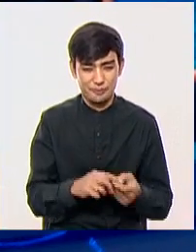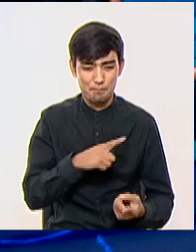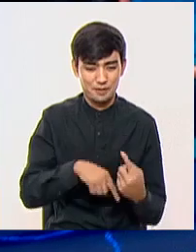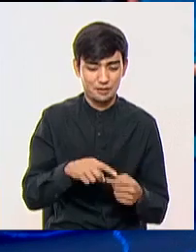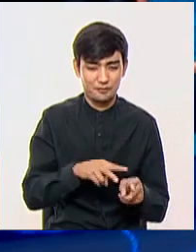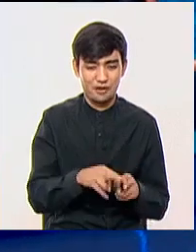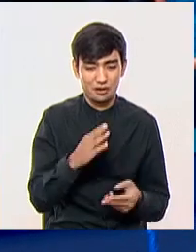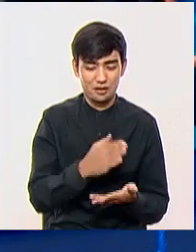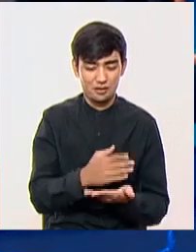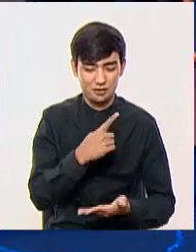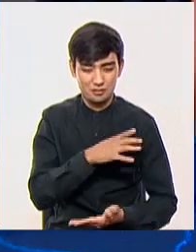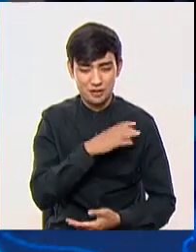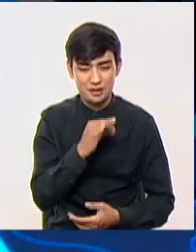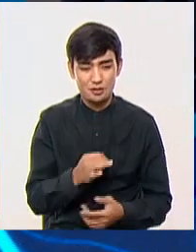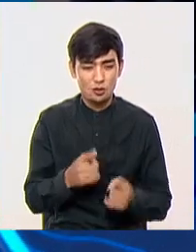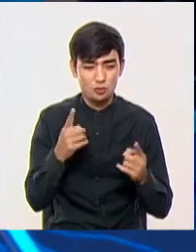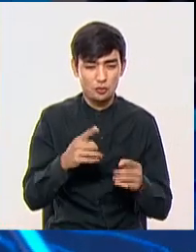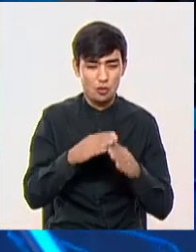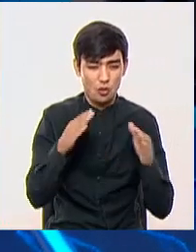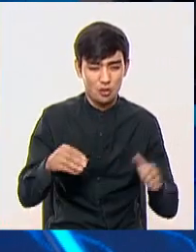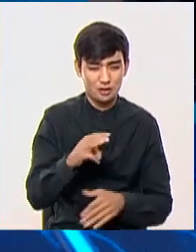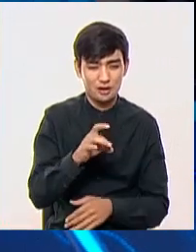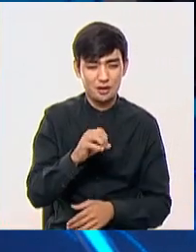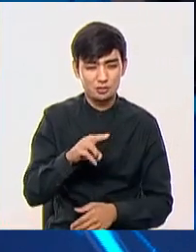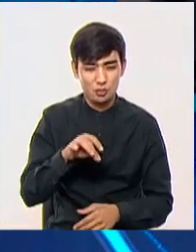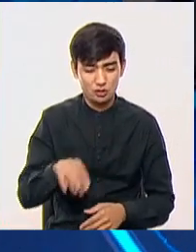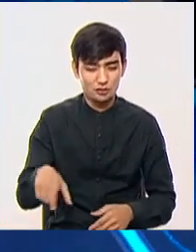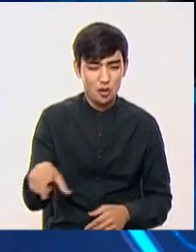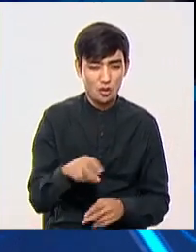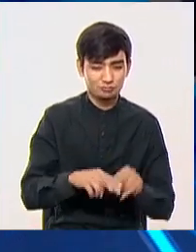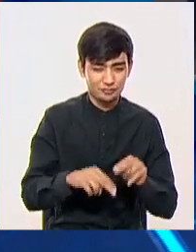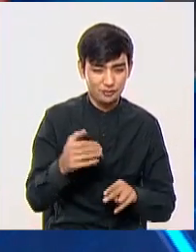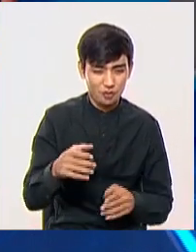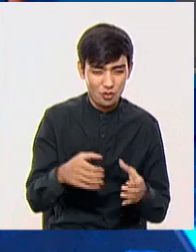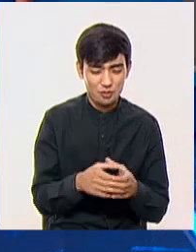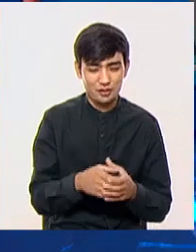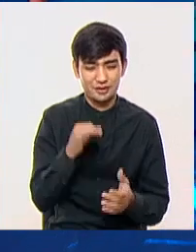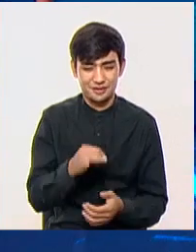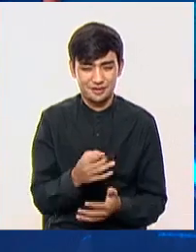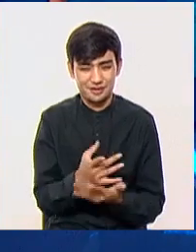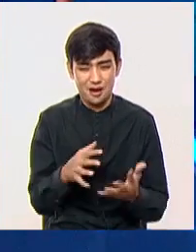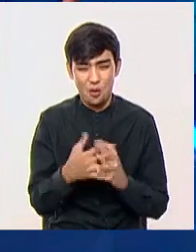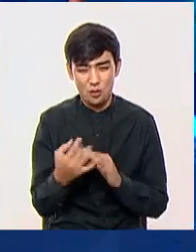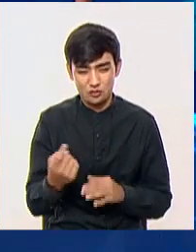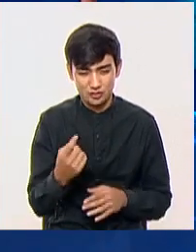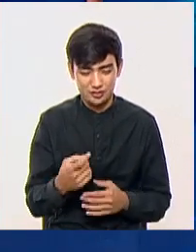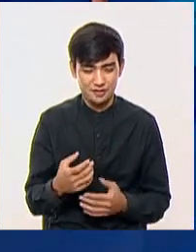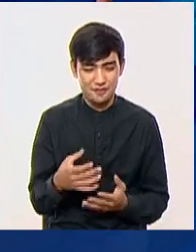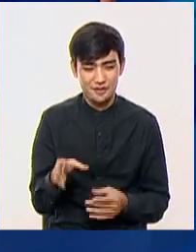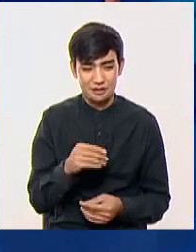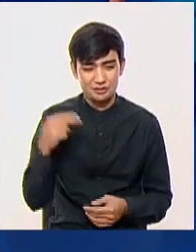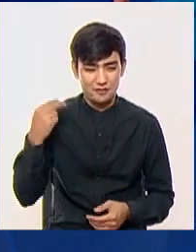бизнесе. Представители крупных горно-транспортных, строительно-дорожных компаний, недропользователи и сельхозпроизводители